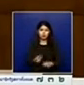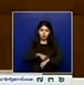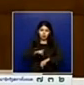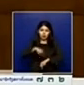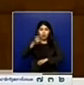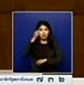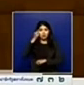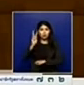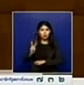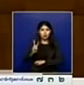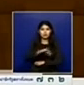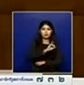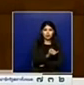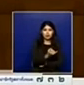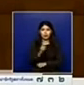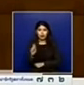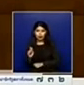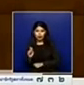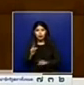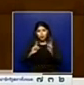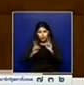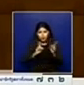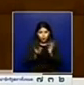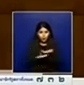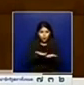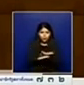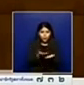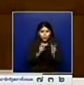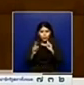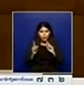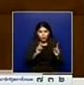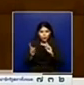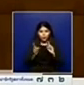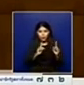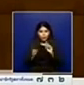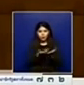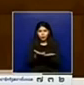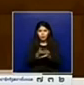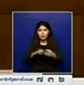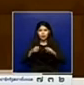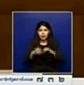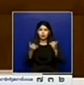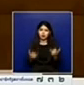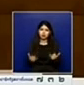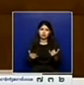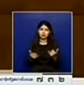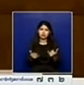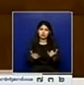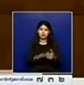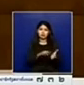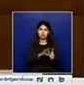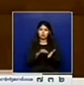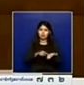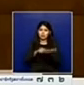วันในสภาทรงเกียรติแห่งนี้เพื่อปรึกษาหารือกันนะครับท่ามกลางสภาวะการที่จะมีการหยิบยกเรื่องสำคัญหล